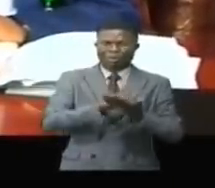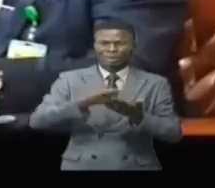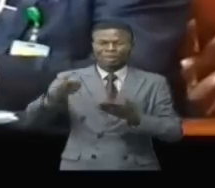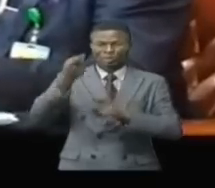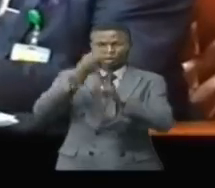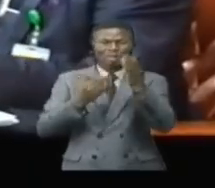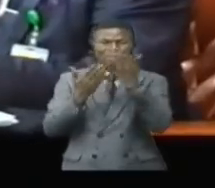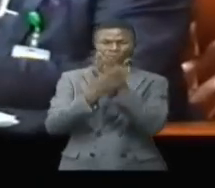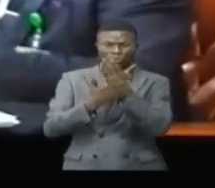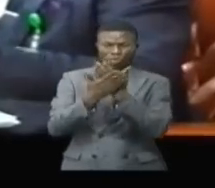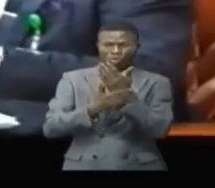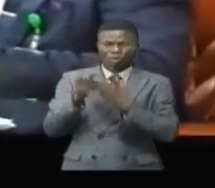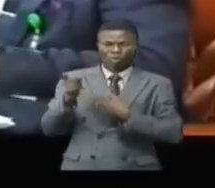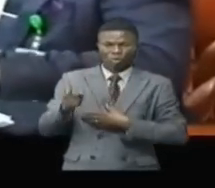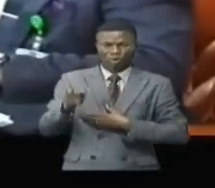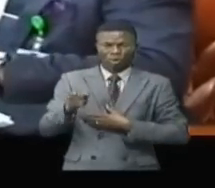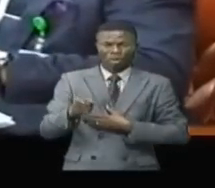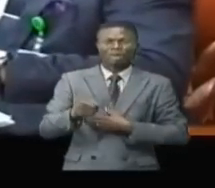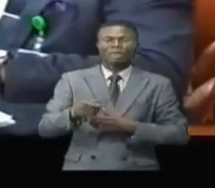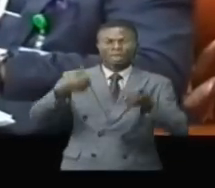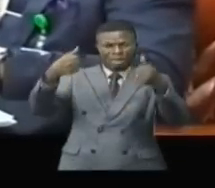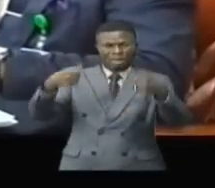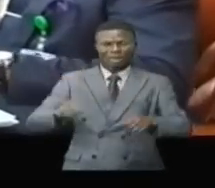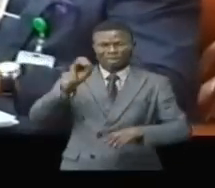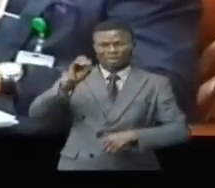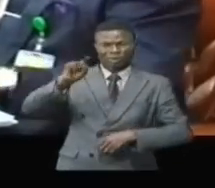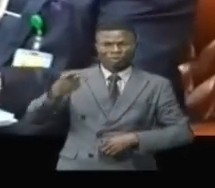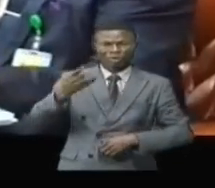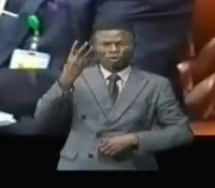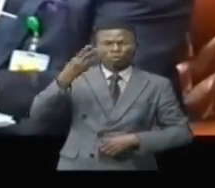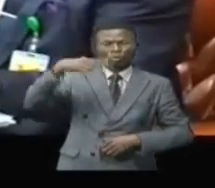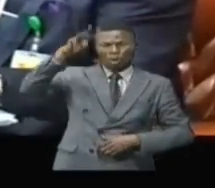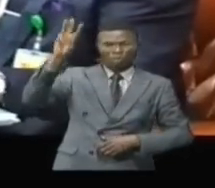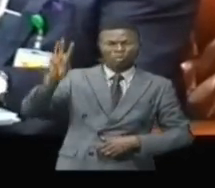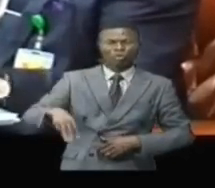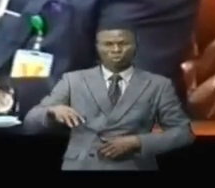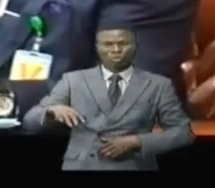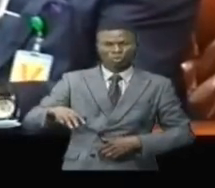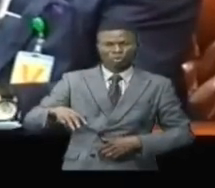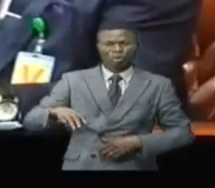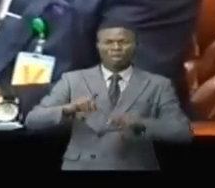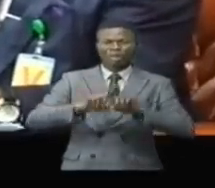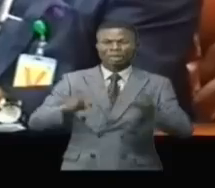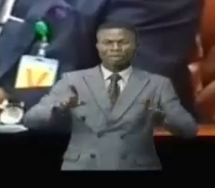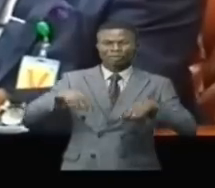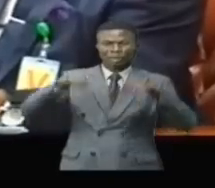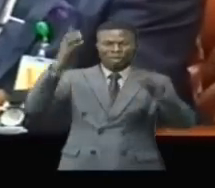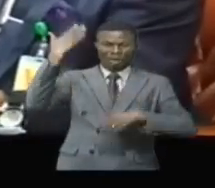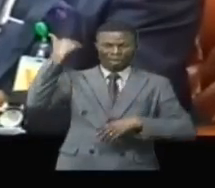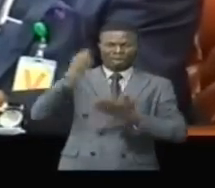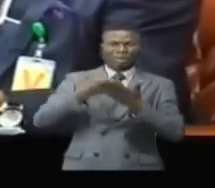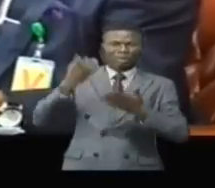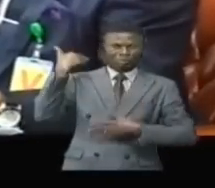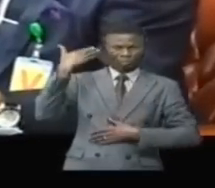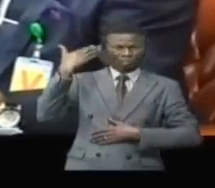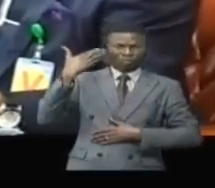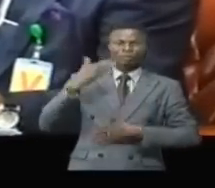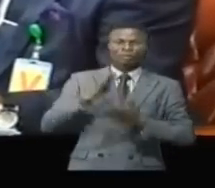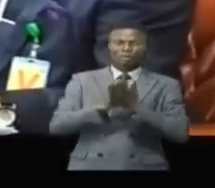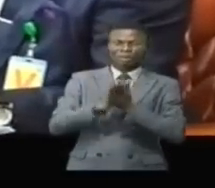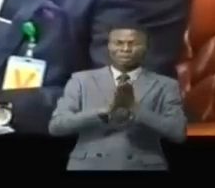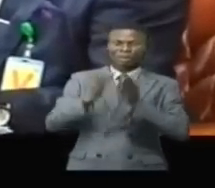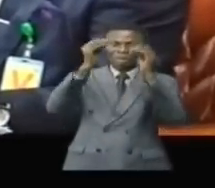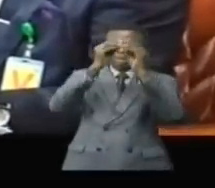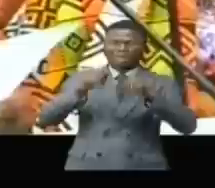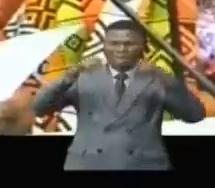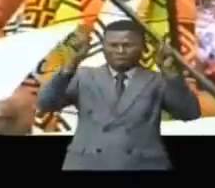juillet courant s'est maintenu à 0,3%. Par rapport aux deux dernières semaines, ce qui porte le cumul annuel